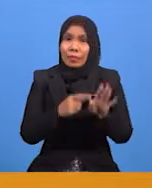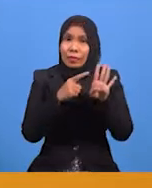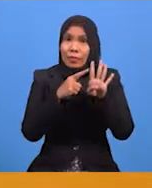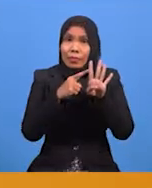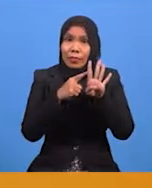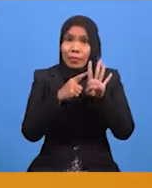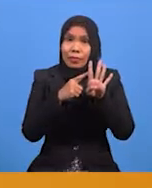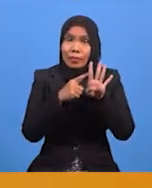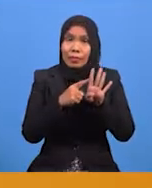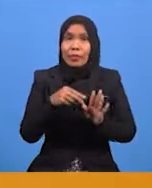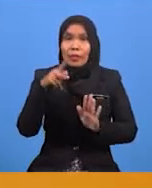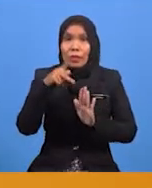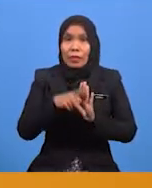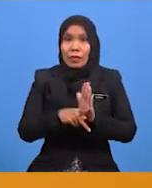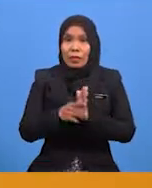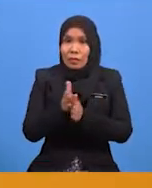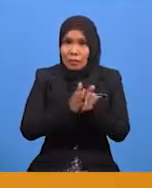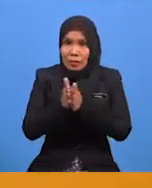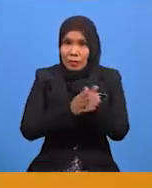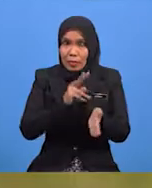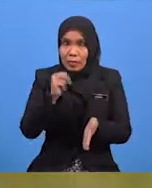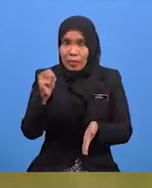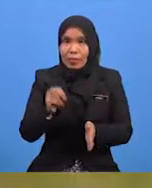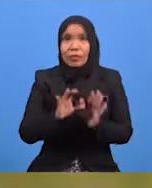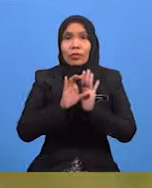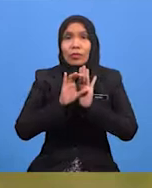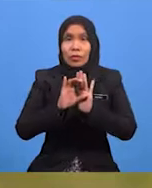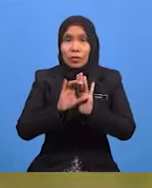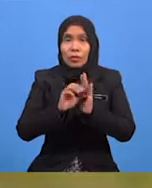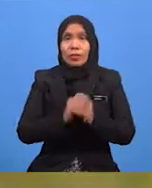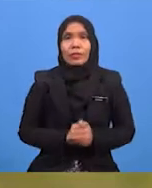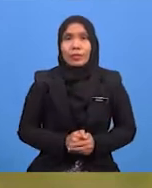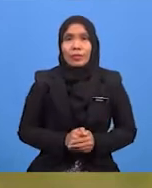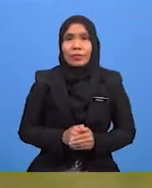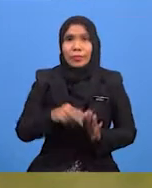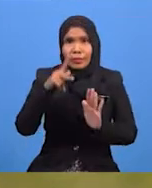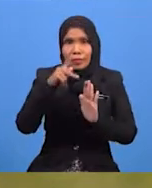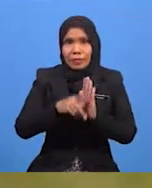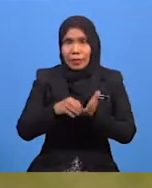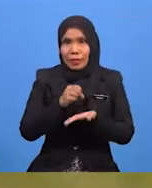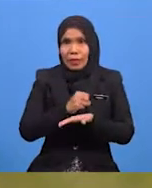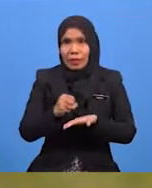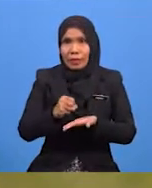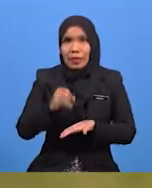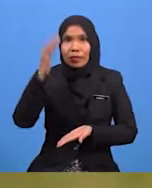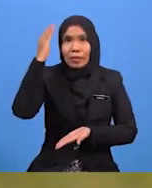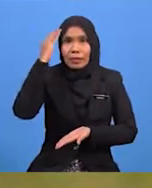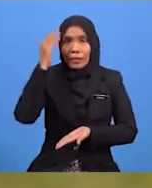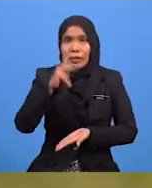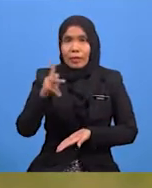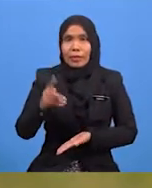ialah nilai kerajinan. Contohnya, penyajak mengingatkan